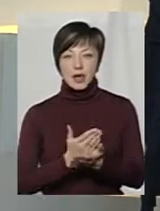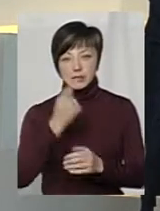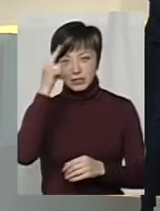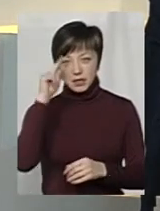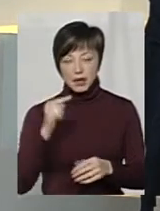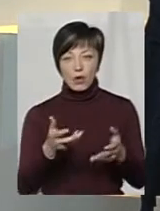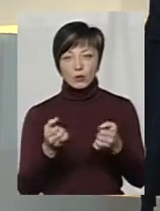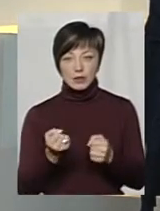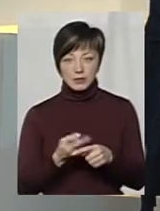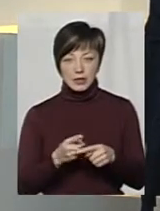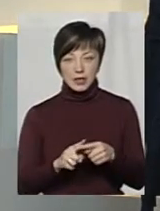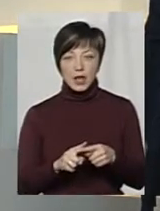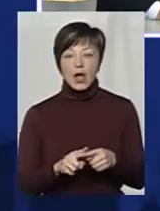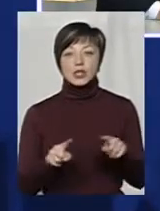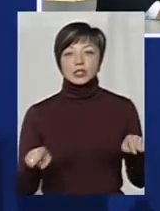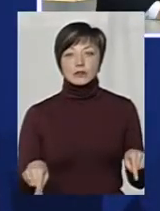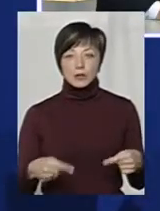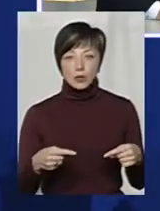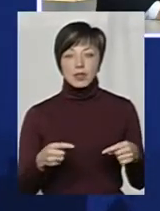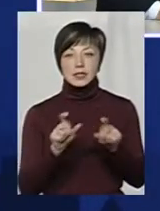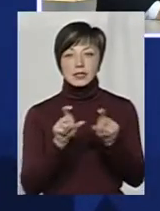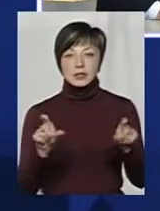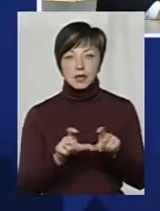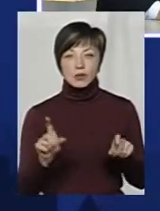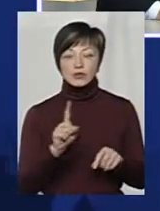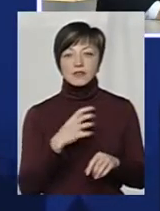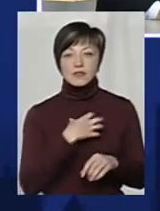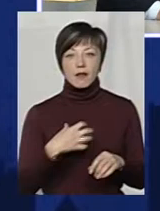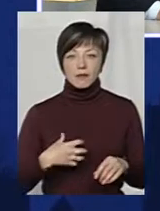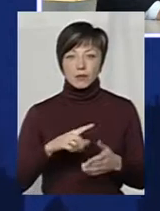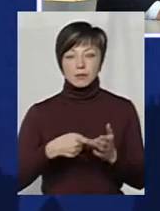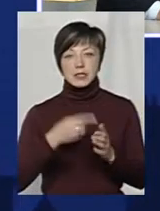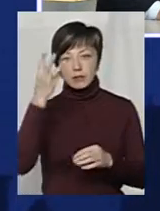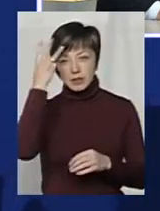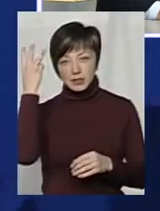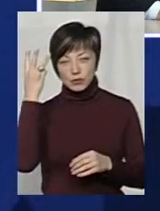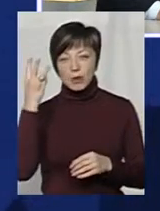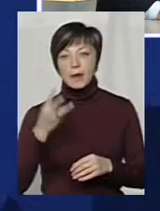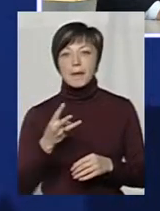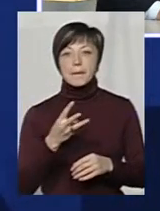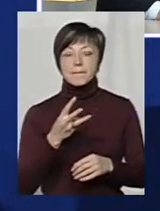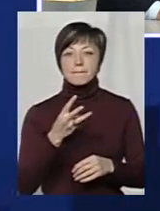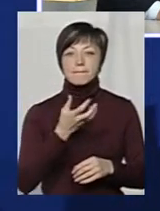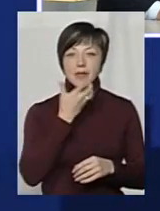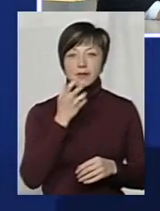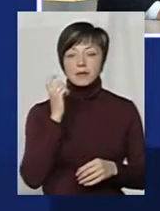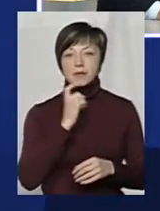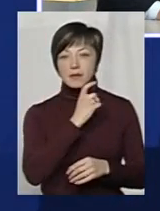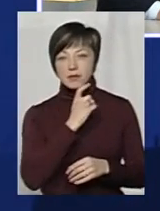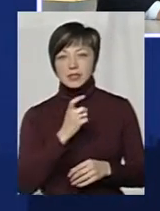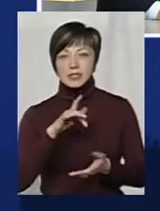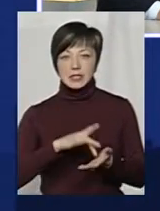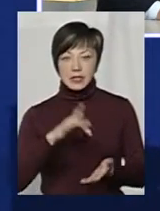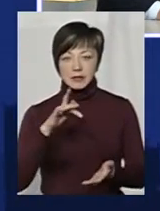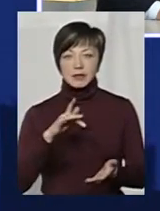знання, їх отримати. Тому створені ці самі заклади, що в Славуті, що в місті Хмельницькому, тобто південь, південь, центр і